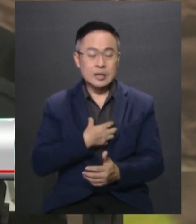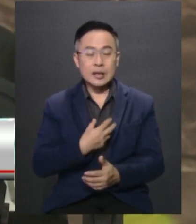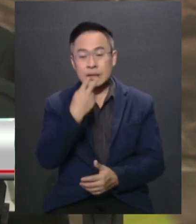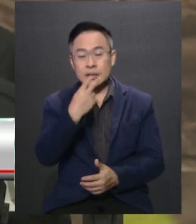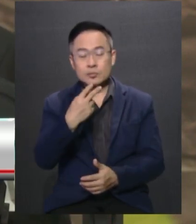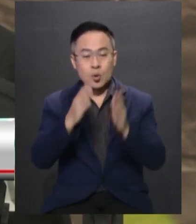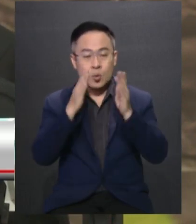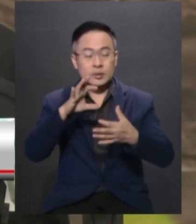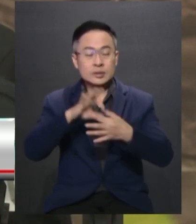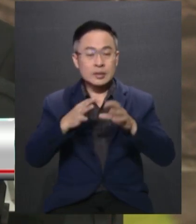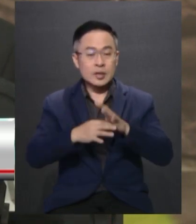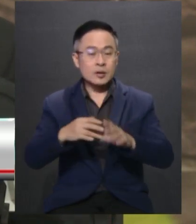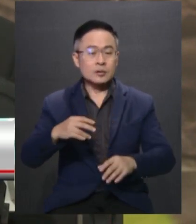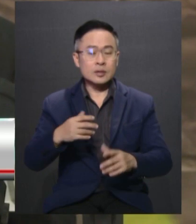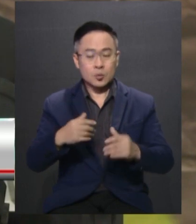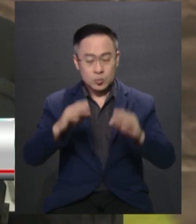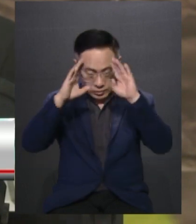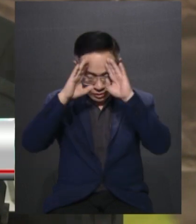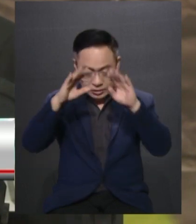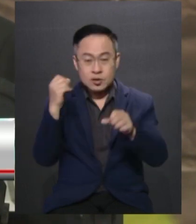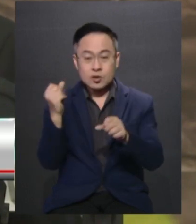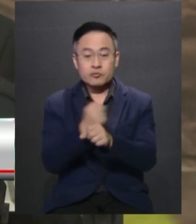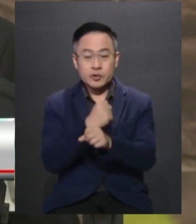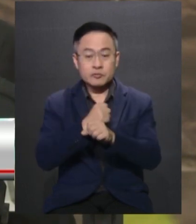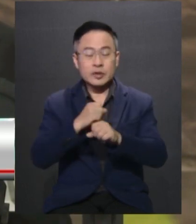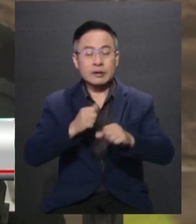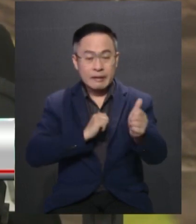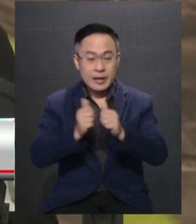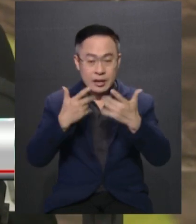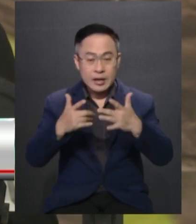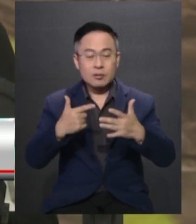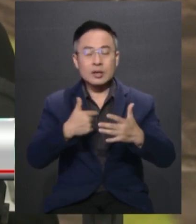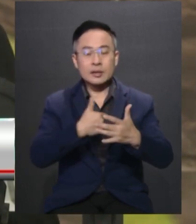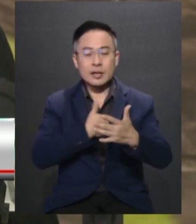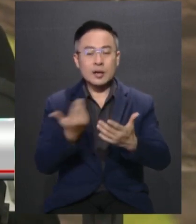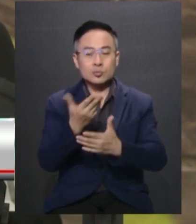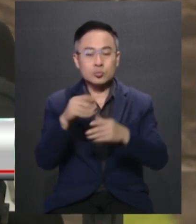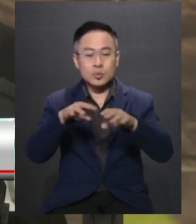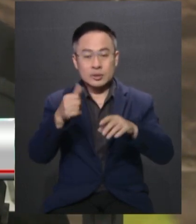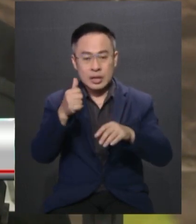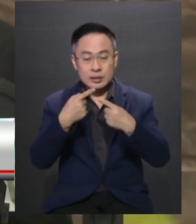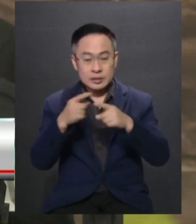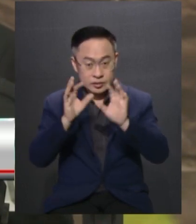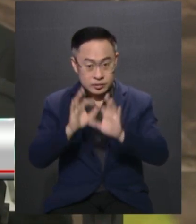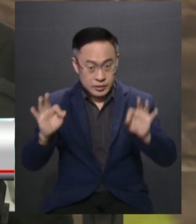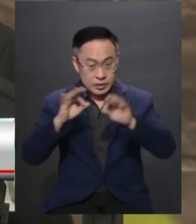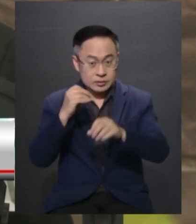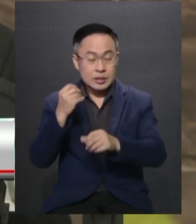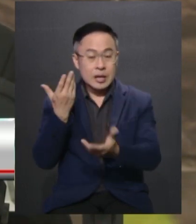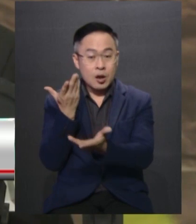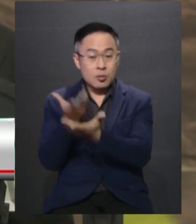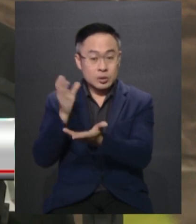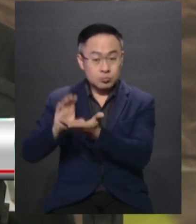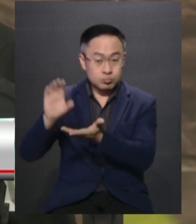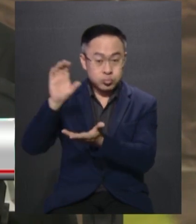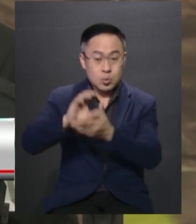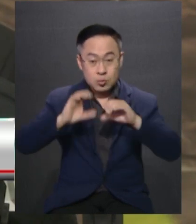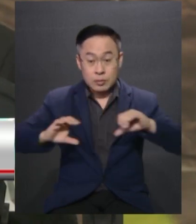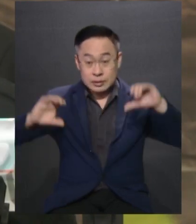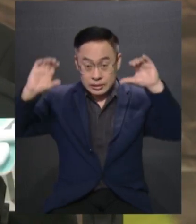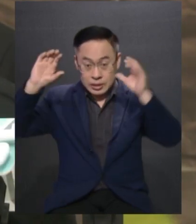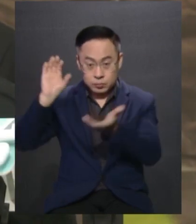ความเสียสละนั้นเนี่ยถ่ายทอดไปสู่ผู้ชมด้วยนะแต่ก็ต้องยืนยันนะครับว่าเราจะไม่ใช้งบประมาณหลวงเนี่ยในการใช้จ่าย